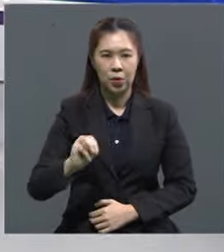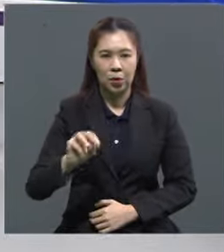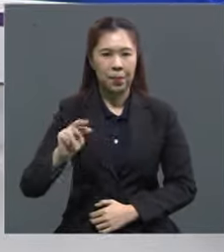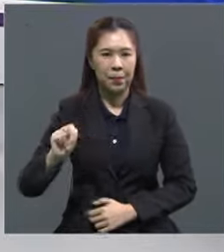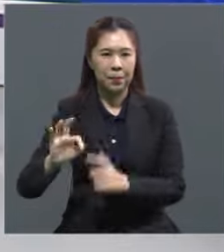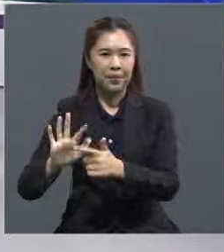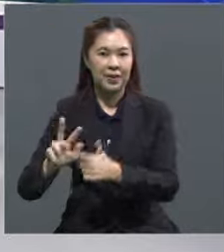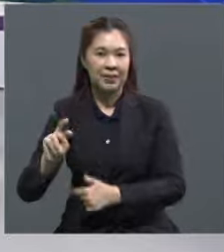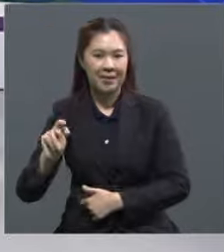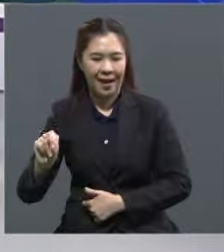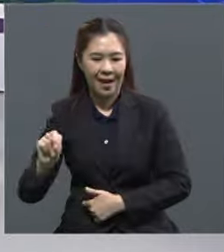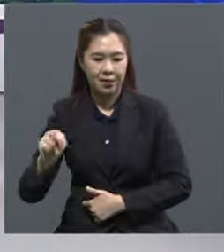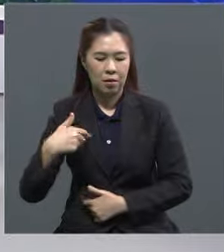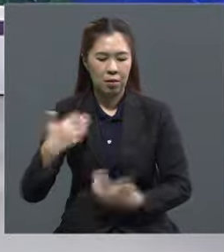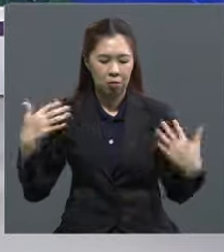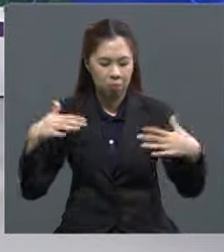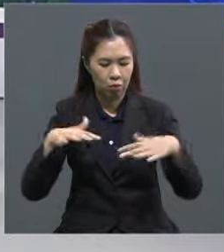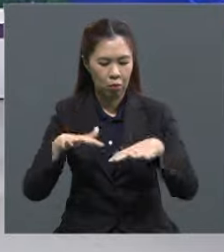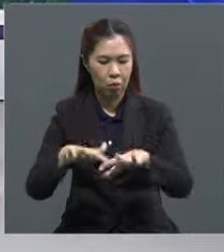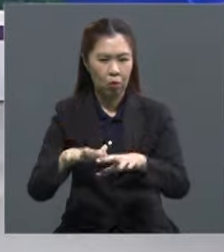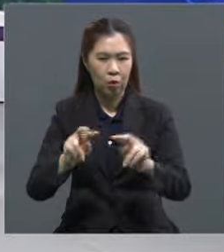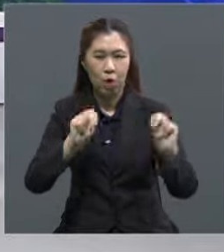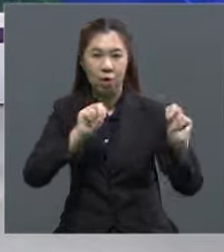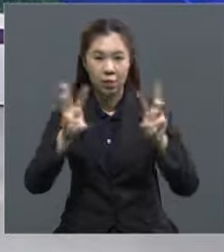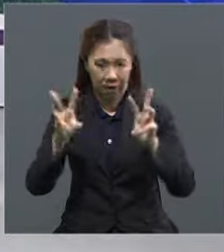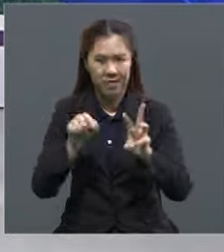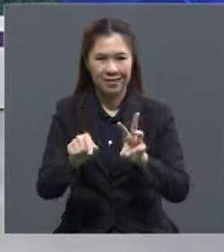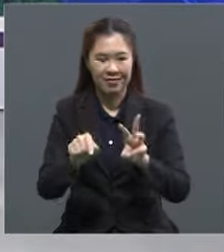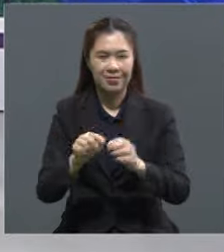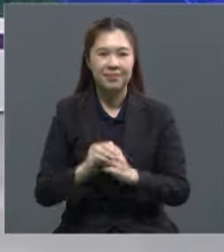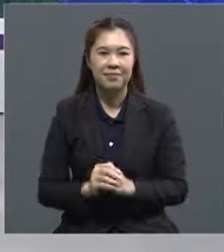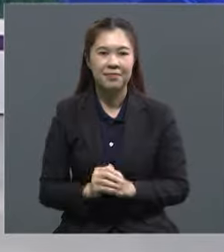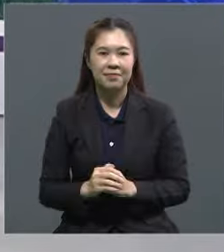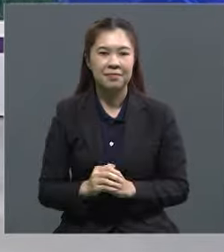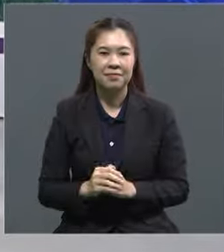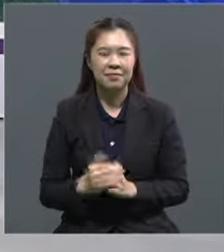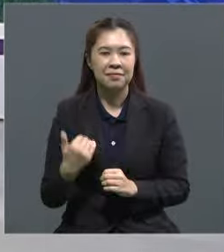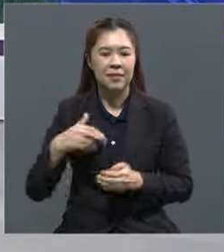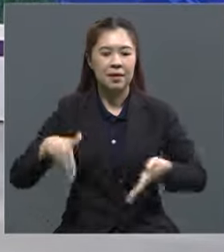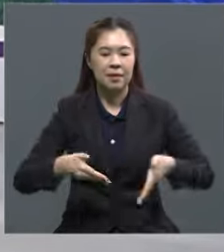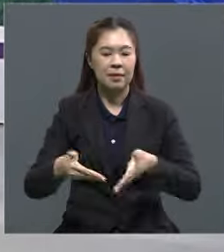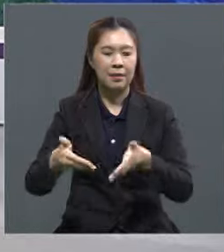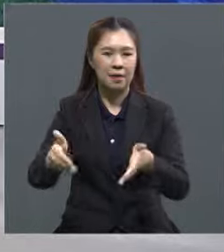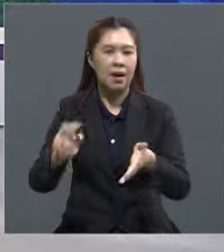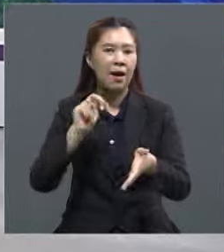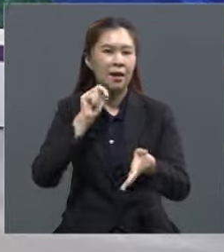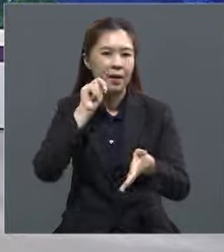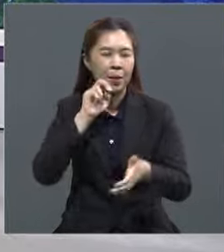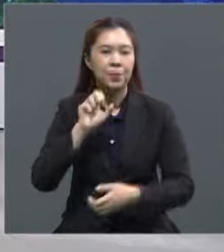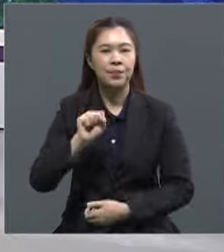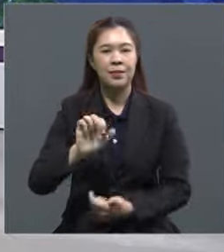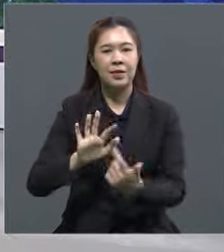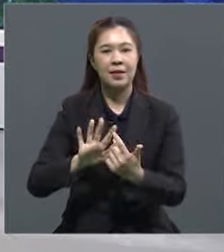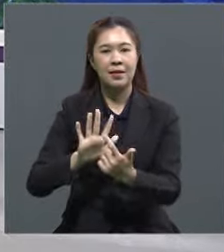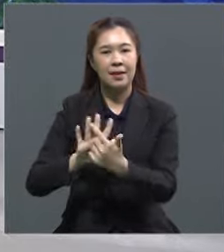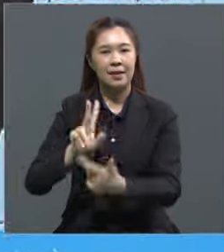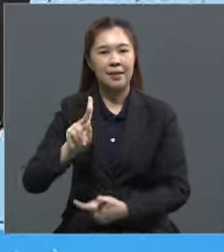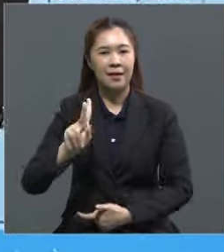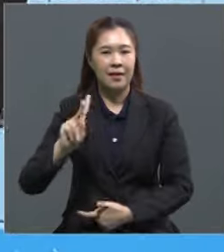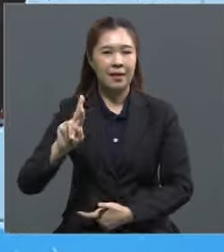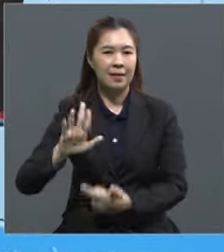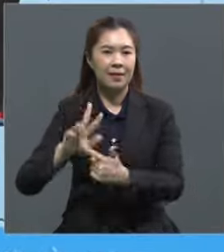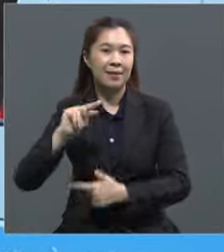นครสวรรค์ในขณะเดียวกันก็จะมีน้ำทางสแกกังที่จะลงมาเหนือเขื่อนเจ้าพระยาน้ำก็จะลงมาที่เขื่อนเจ้าพระยาทั้งหมด